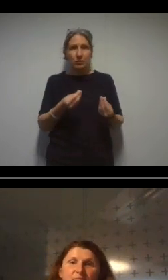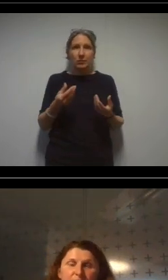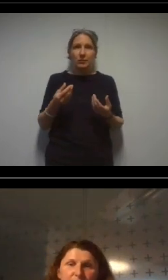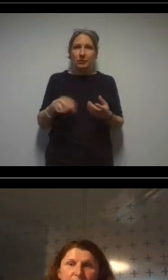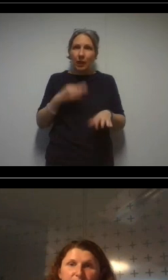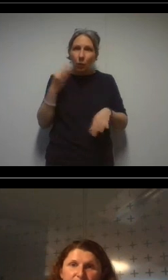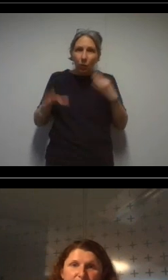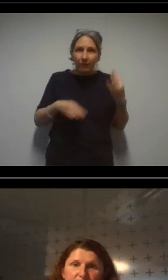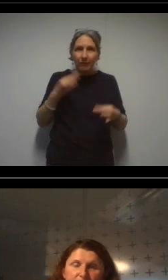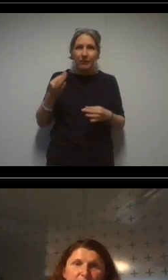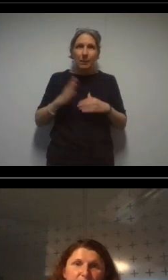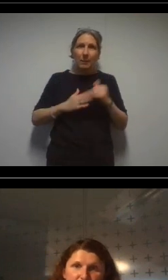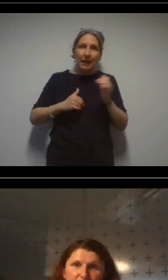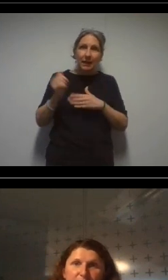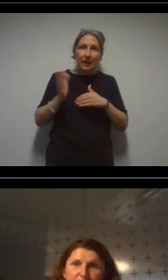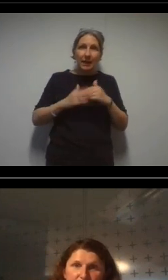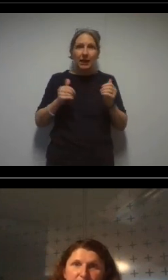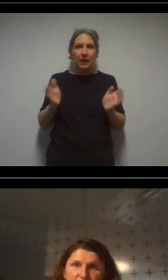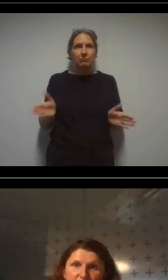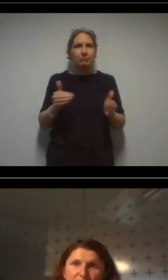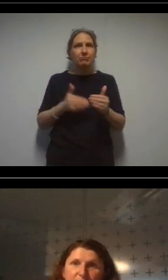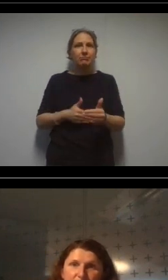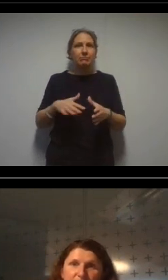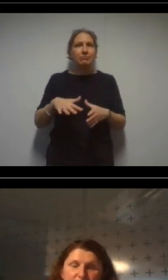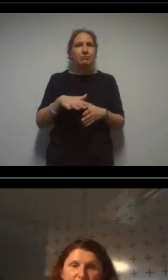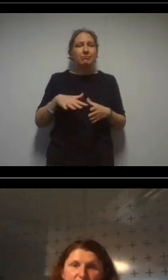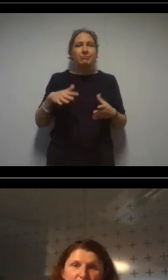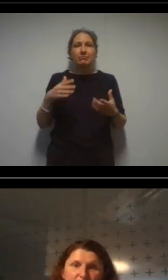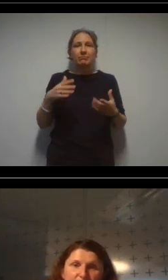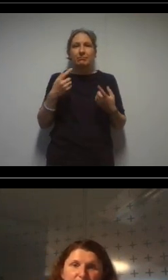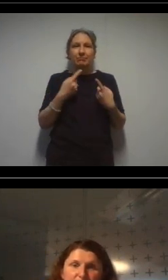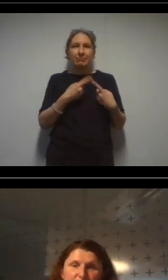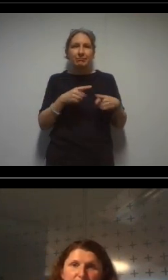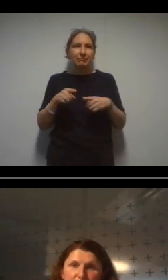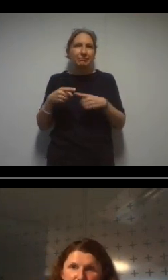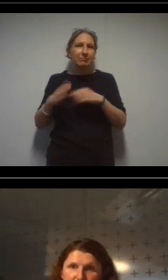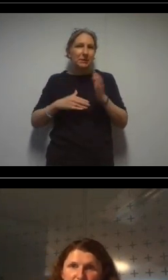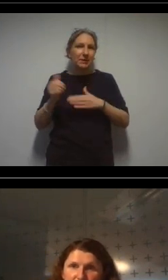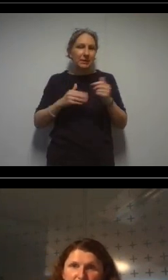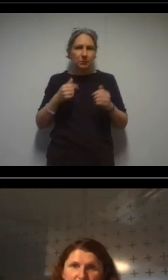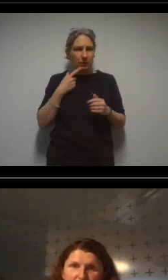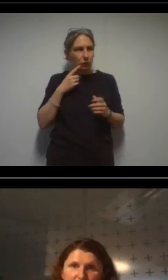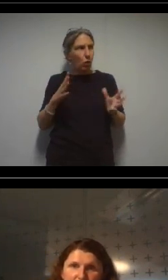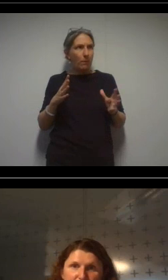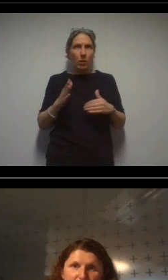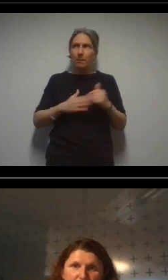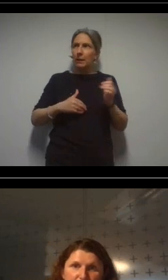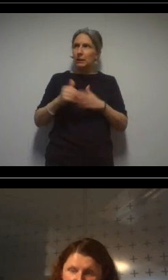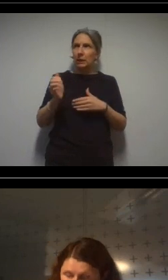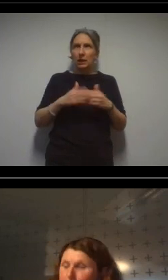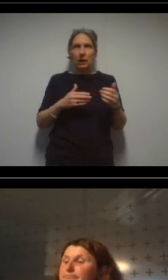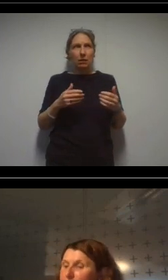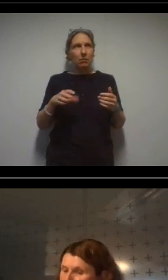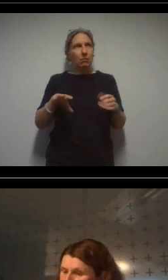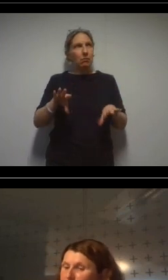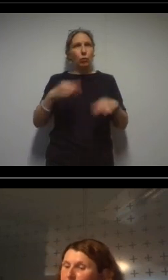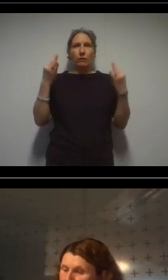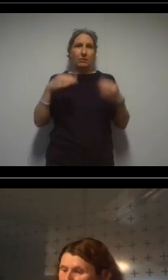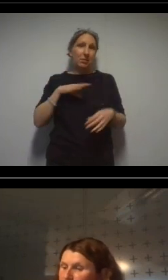d'activité. Souvent, c'est ce qu'on dit. Qu'est-ce qui fait qu'à un moment donné, aujourd'hui, on exerce tel ou tel métier? C'est parce que des gens nous en ont parlé à un moment